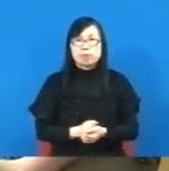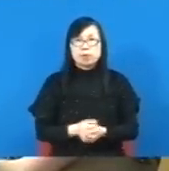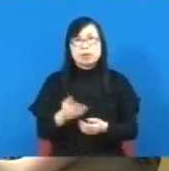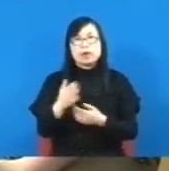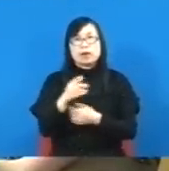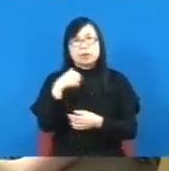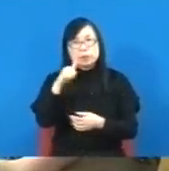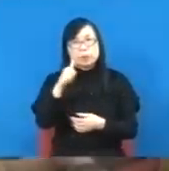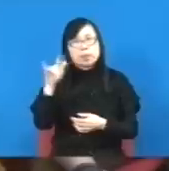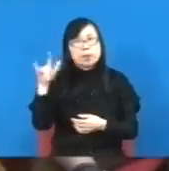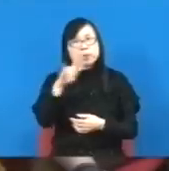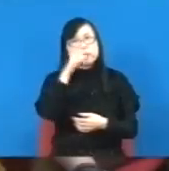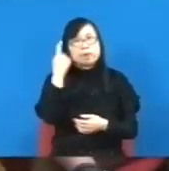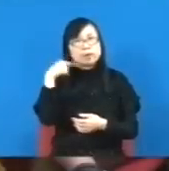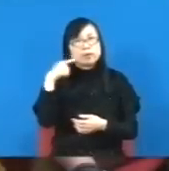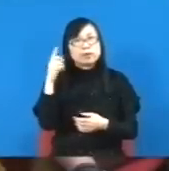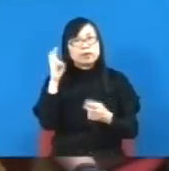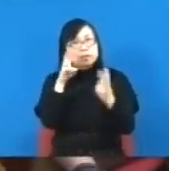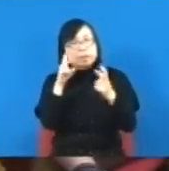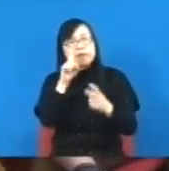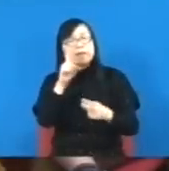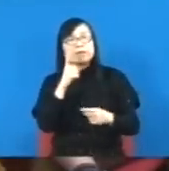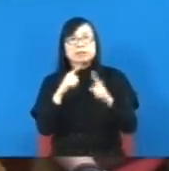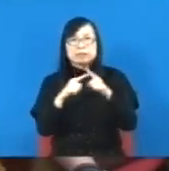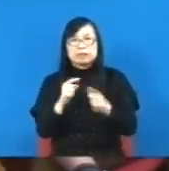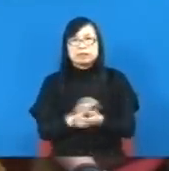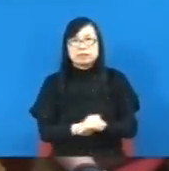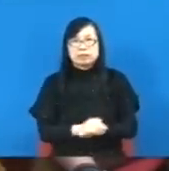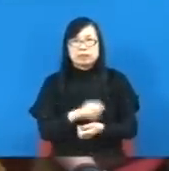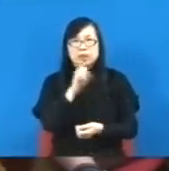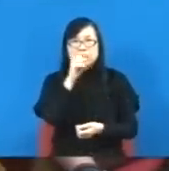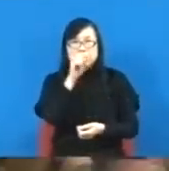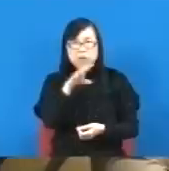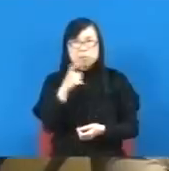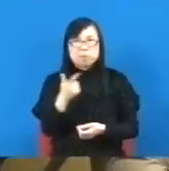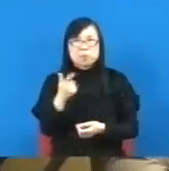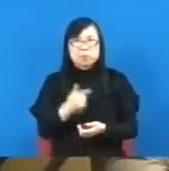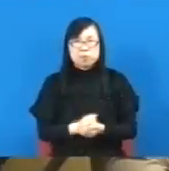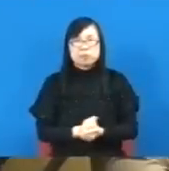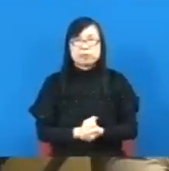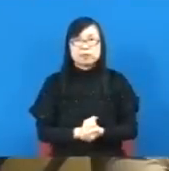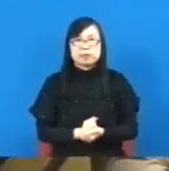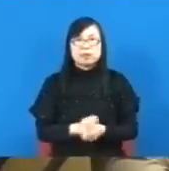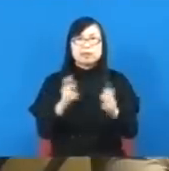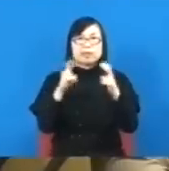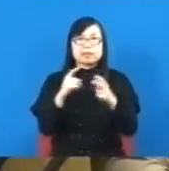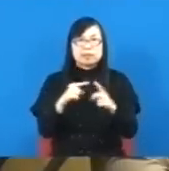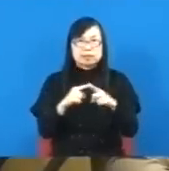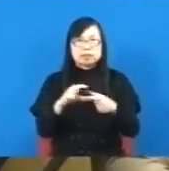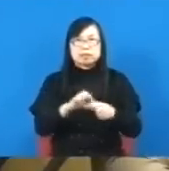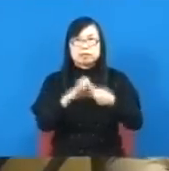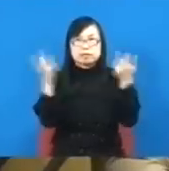見咩人啊？即大佬啊，使唔使講咁多嘢啊？使唔使講你識乜嘢咪都係識咩人，關我咩事